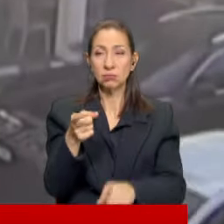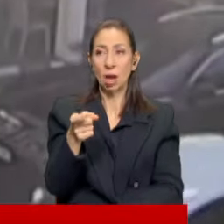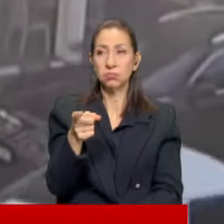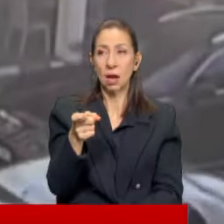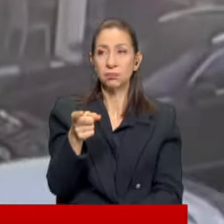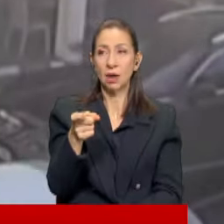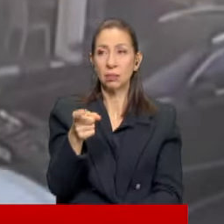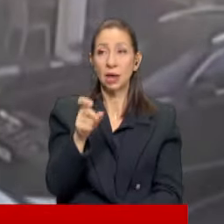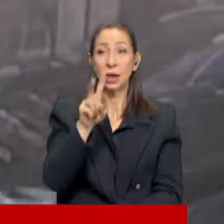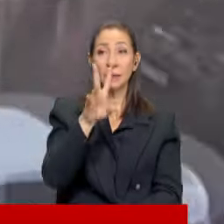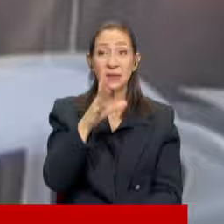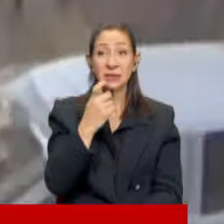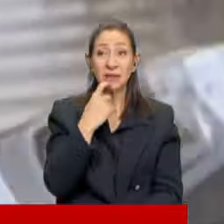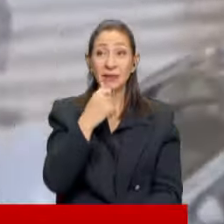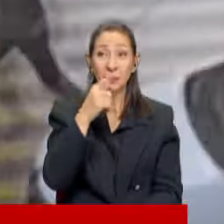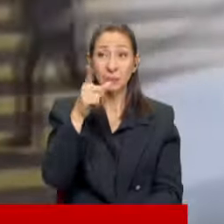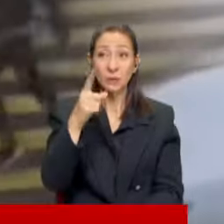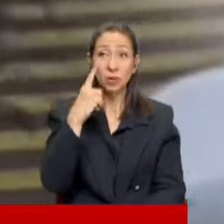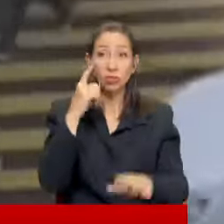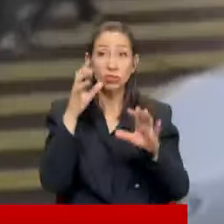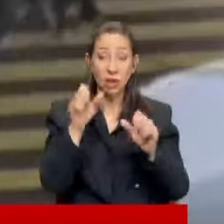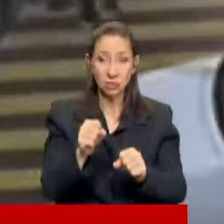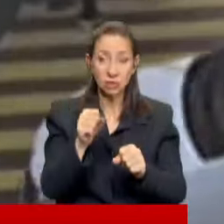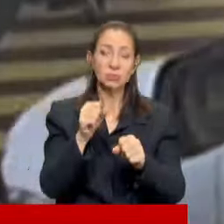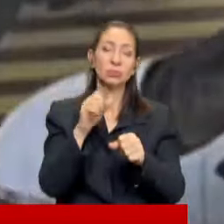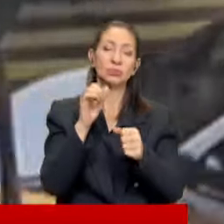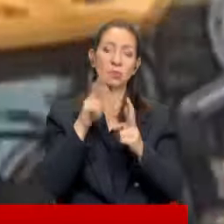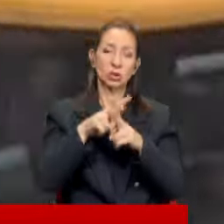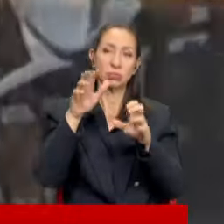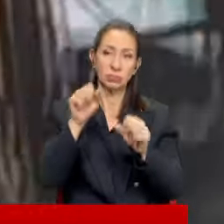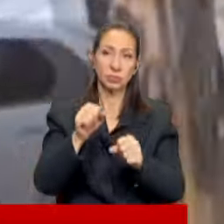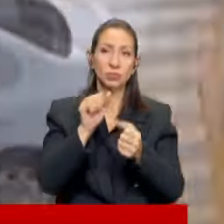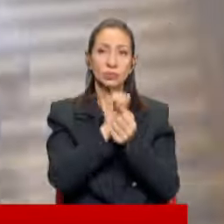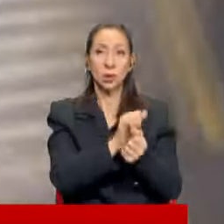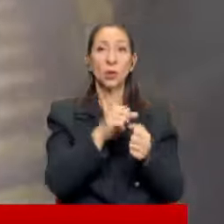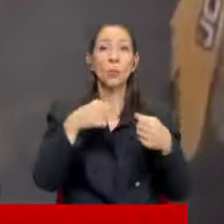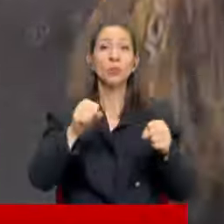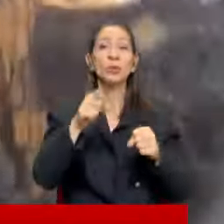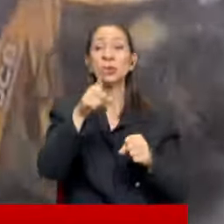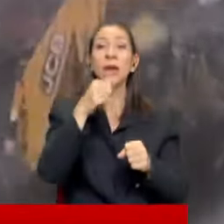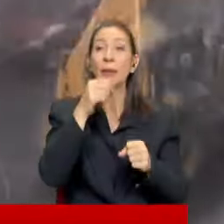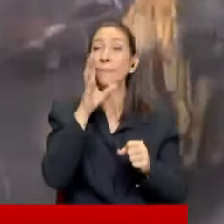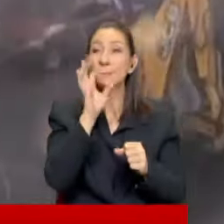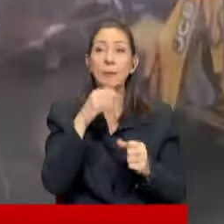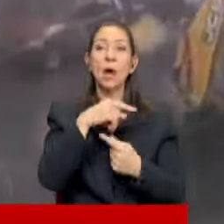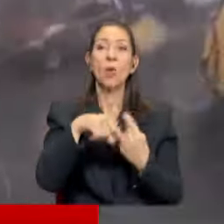etti. 25 yaşındaki saldırgan gözaltına alınıp tutuklandı. Motosikleti kullanan şüpheli aranıyor.